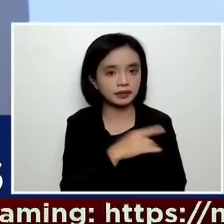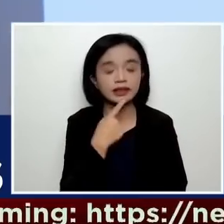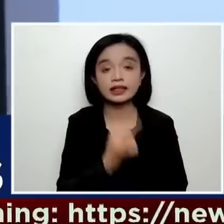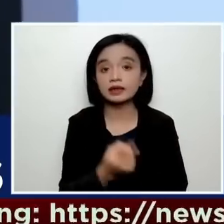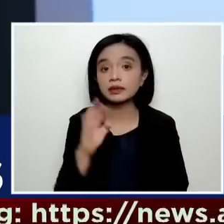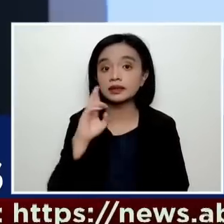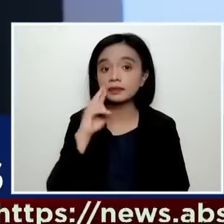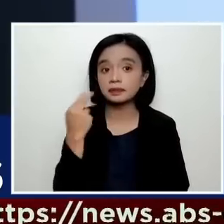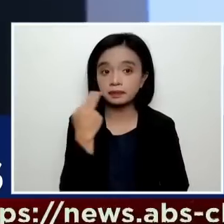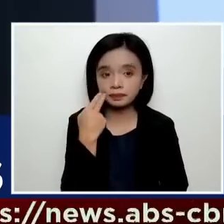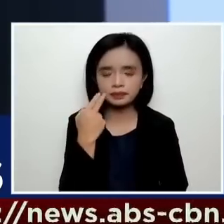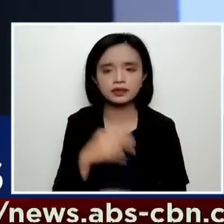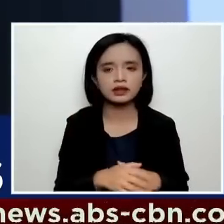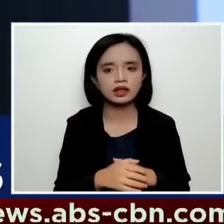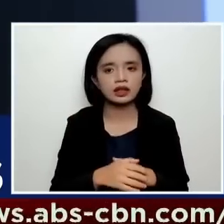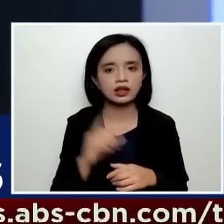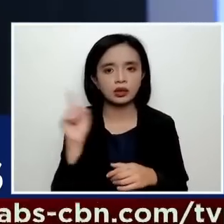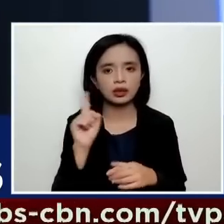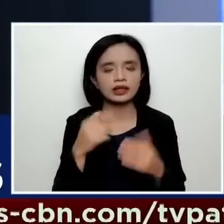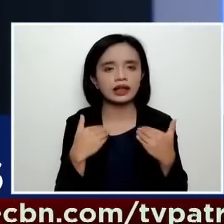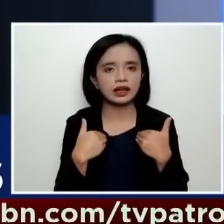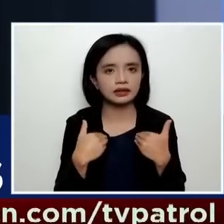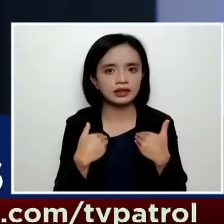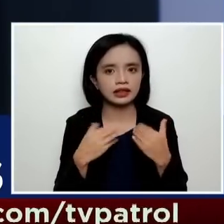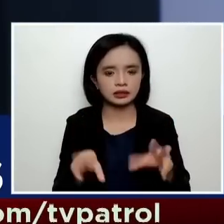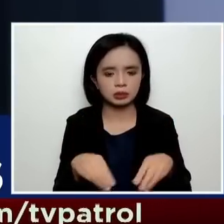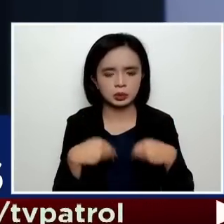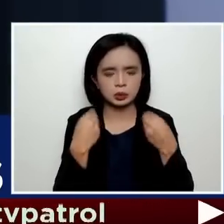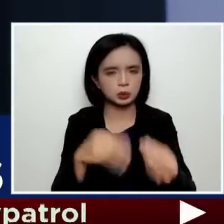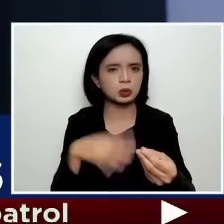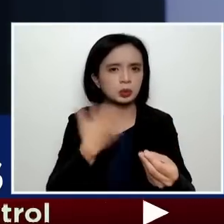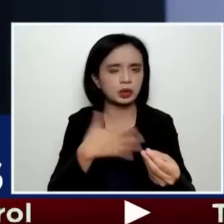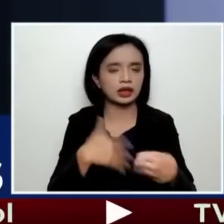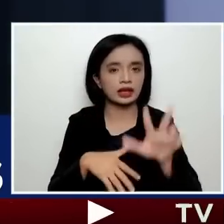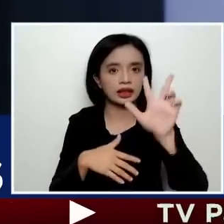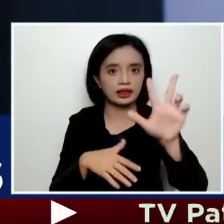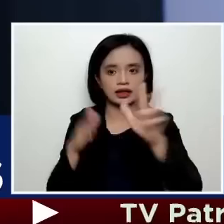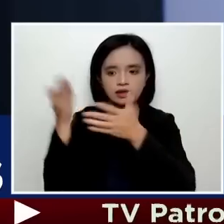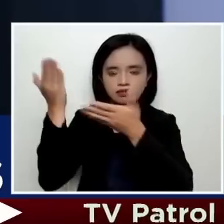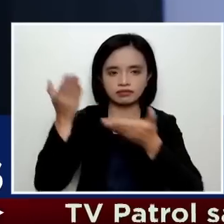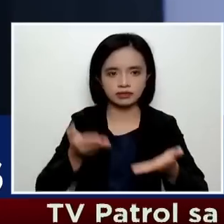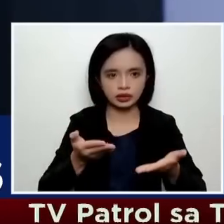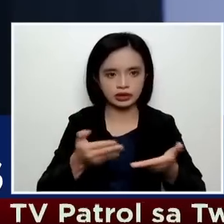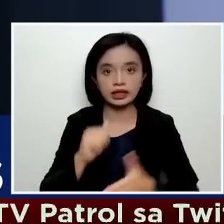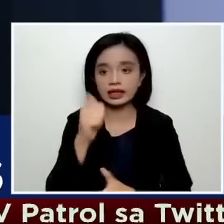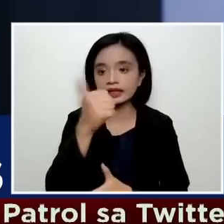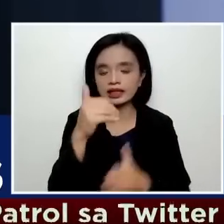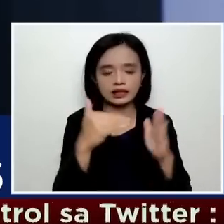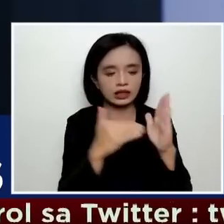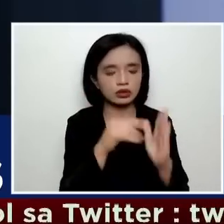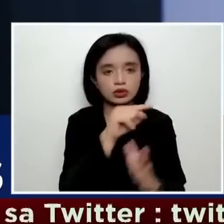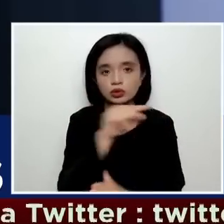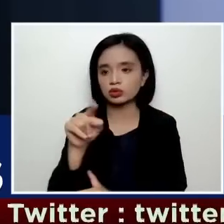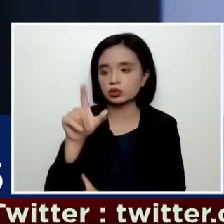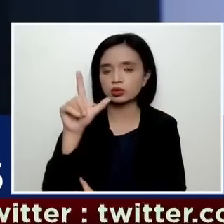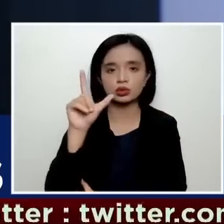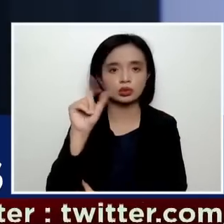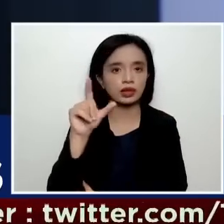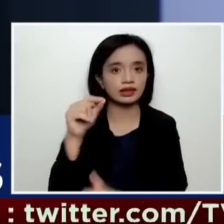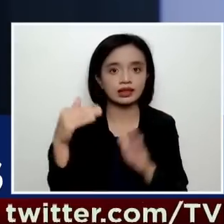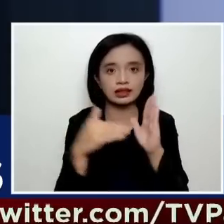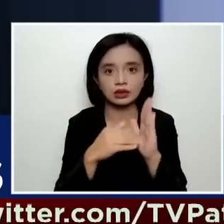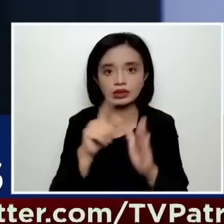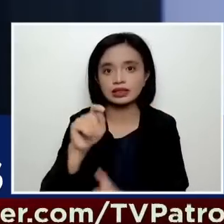Ontiveros, labis din ang alokasyong ibinigay sa tatlong importer. 10,000 hanggang 20,000 metric tons lang